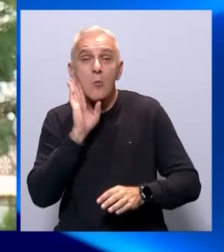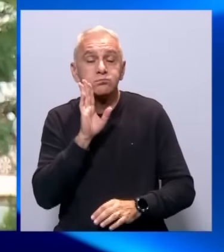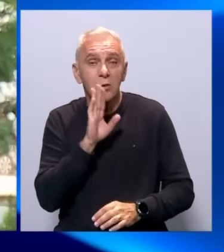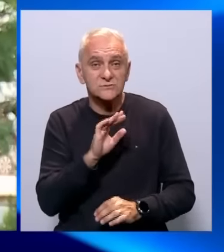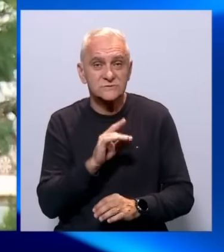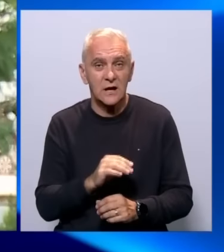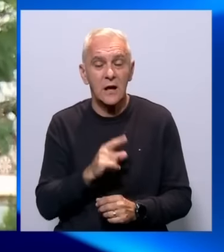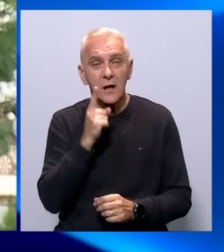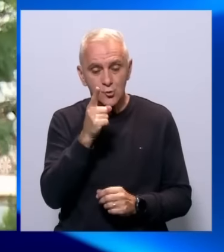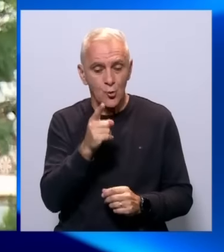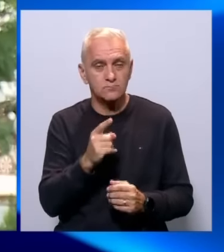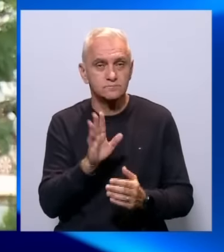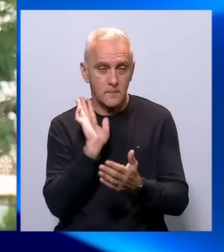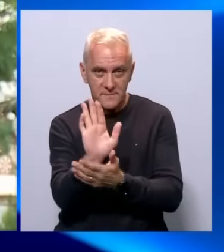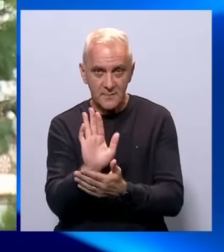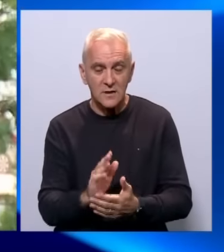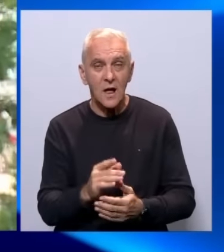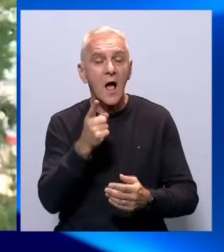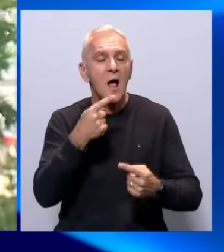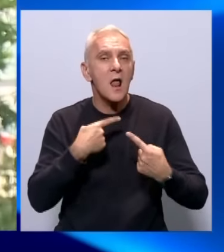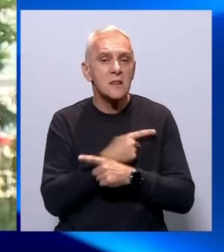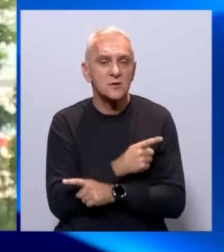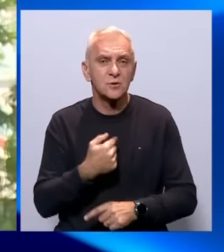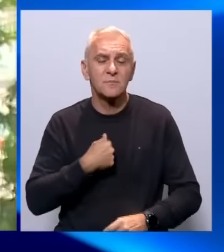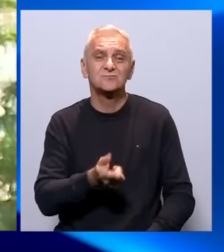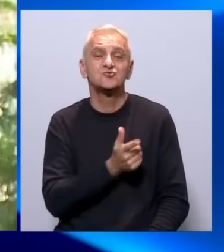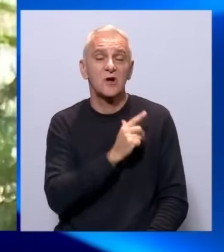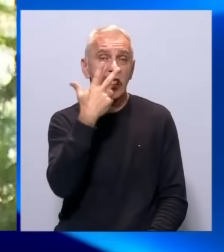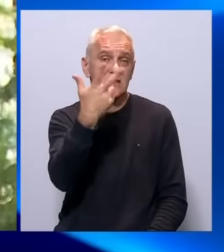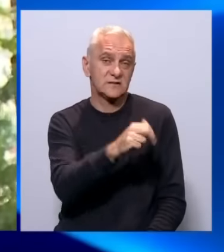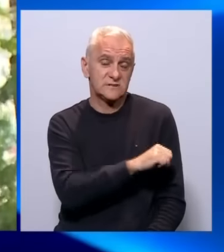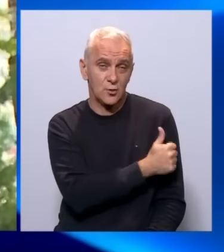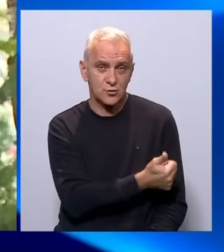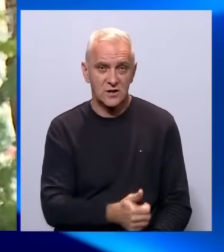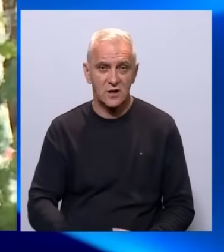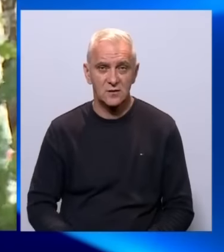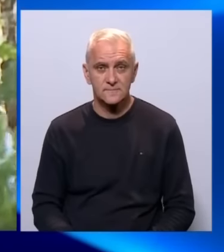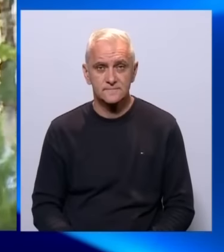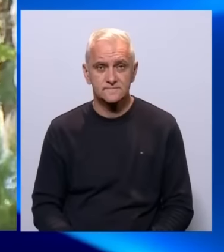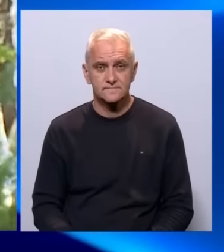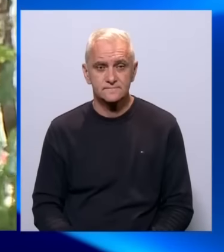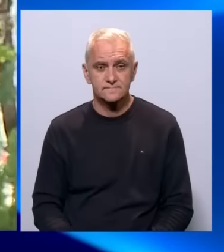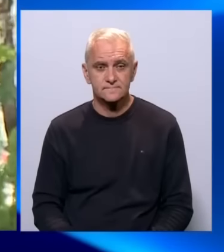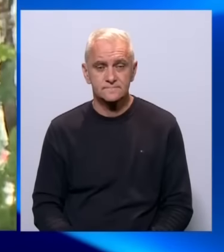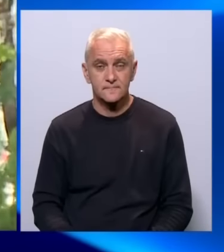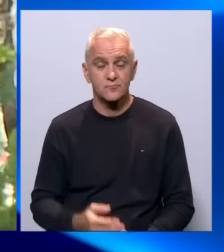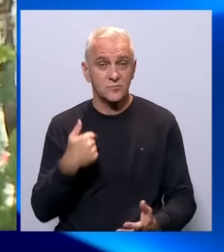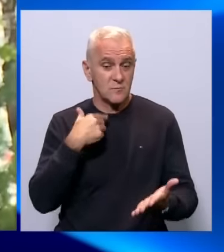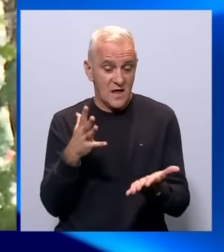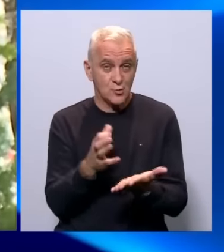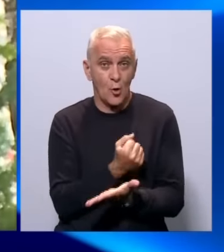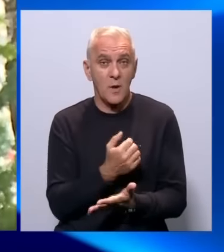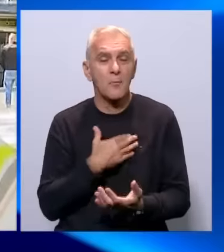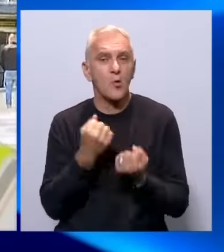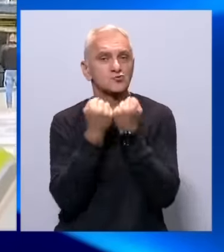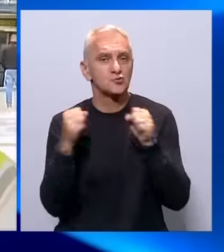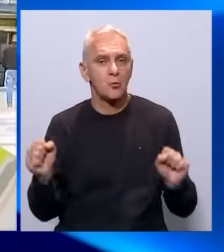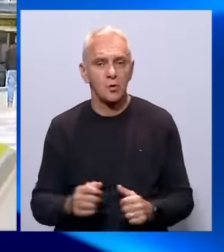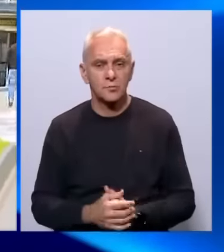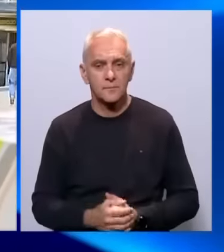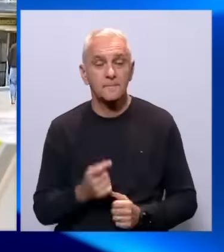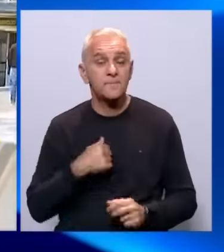i nažalost mi smo čekali 30 godina da dobijemo slobodu.